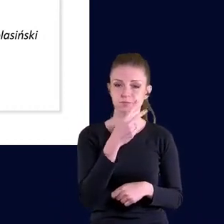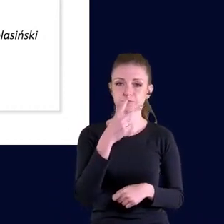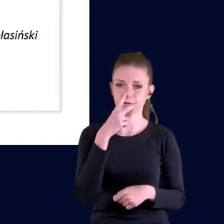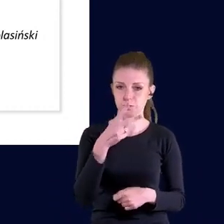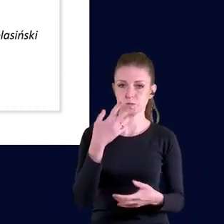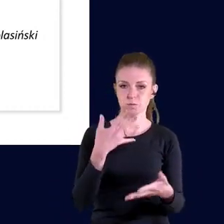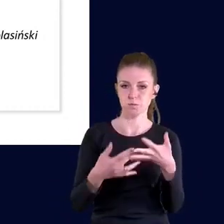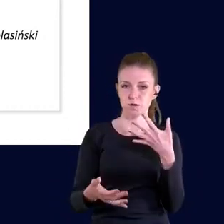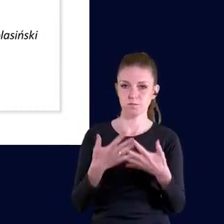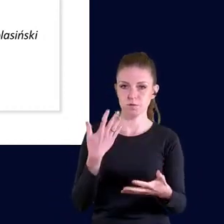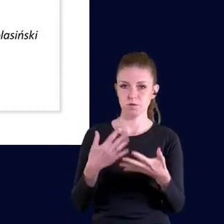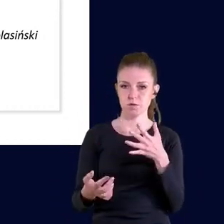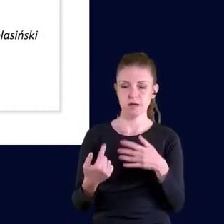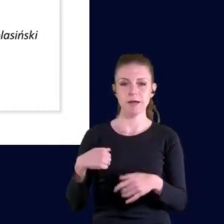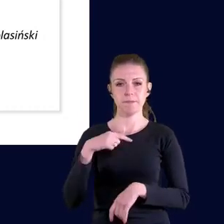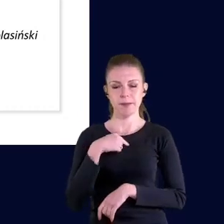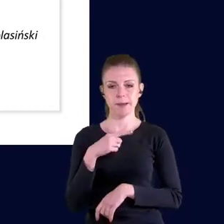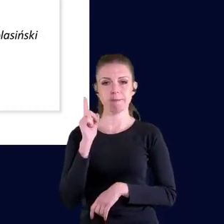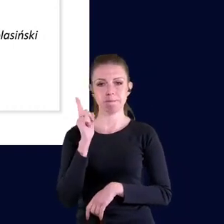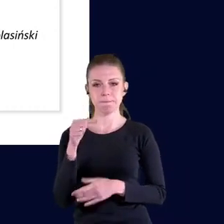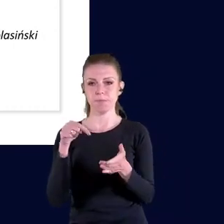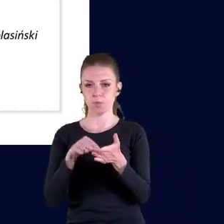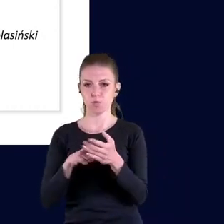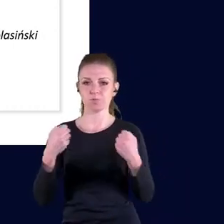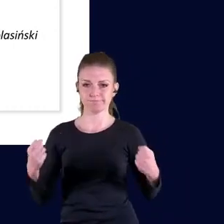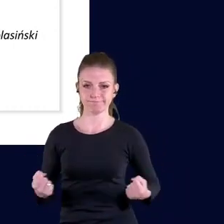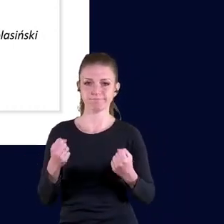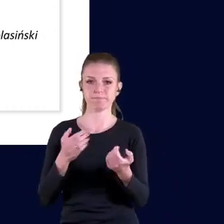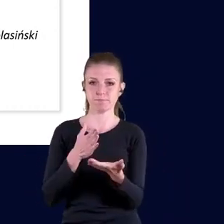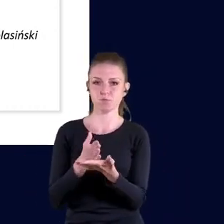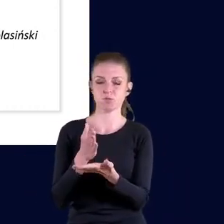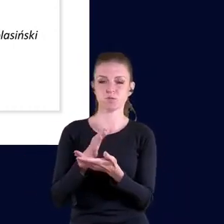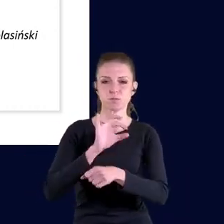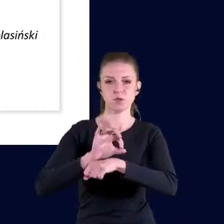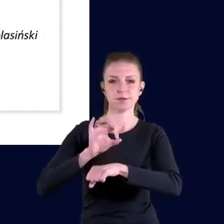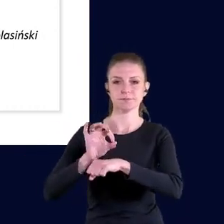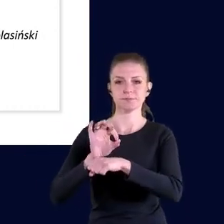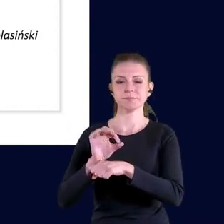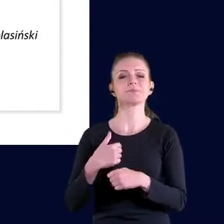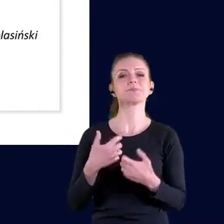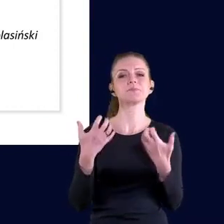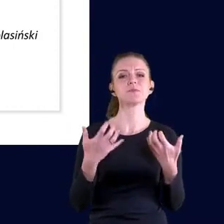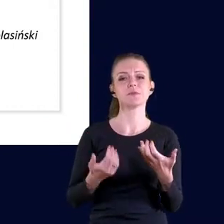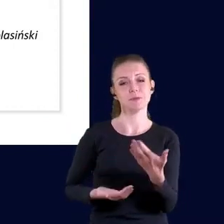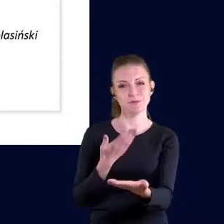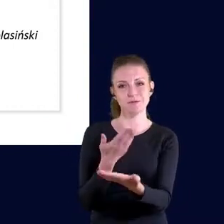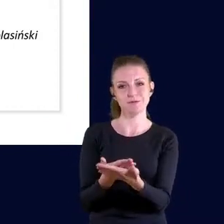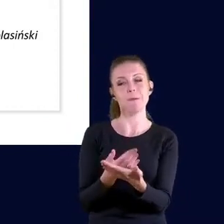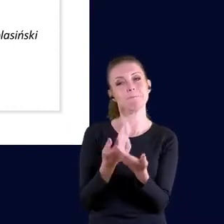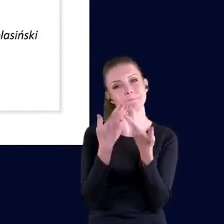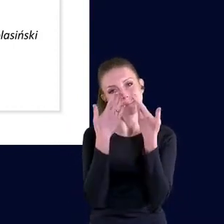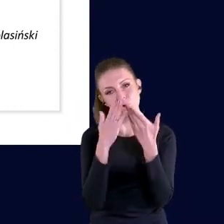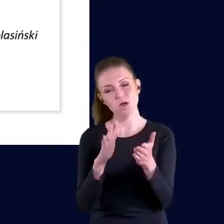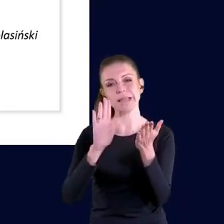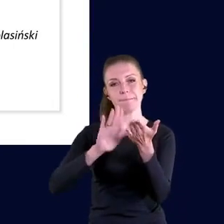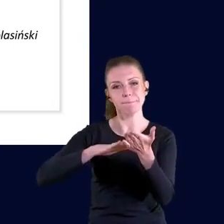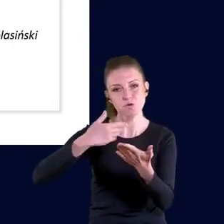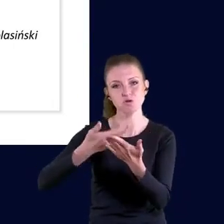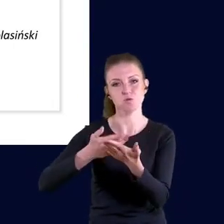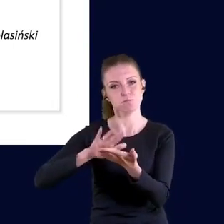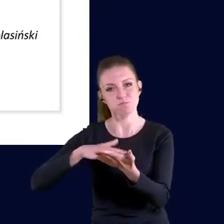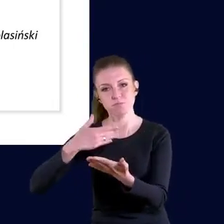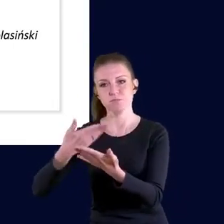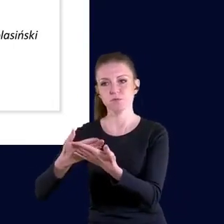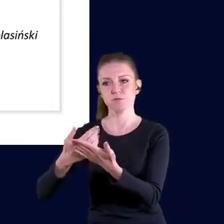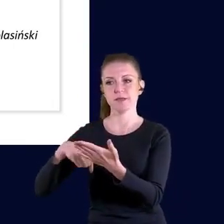realizując projekt podjęliśmy i chcieliśmy państwu dzisiaj zaproponować przykłady tych tych